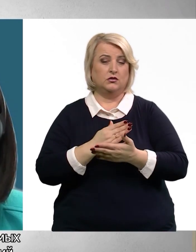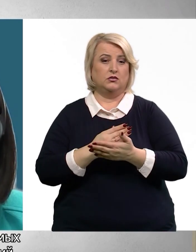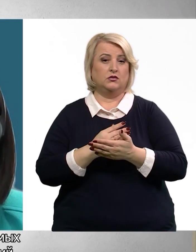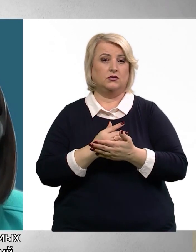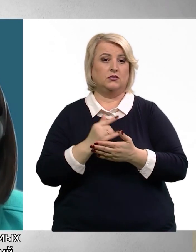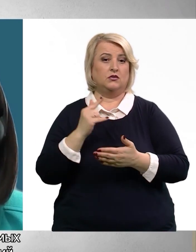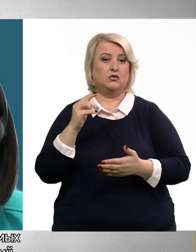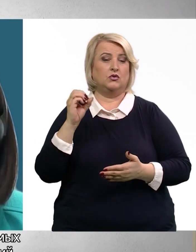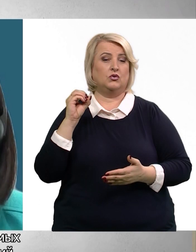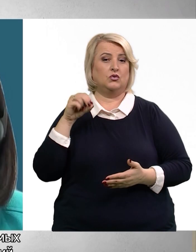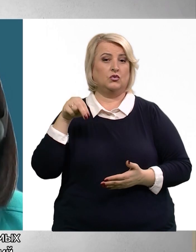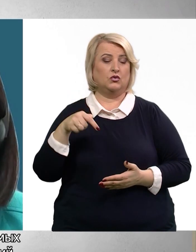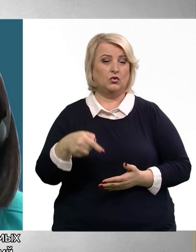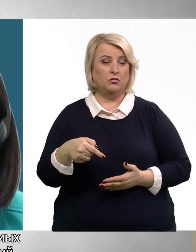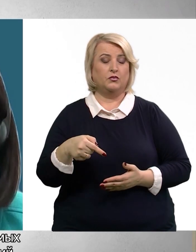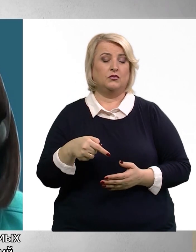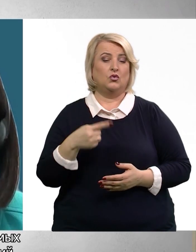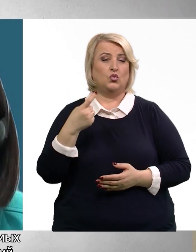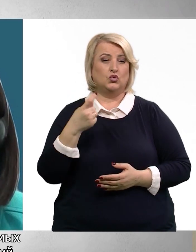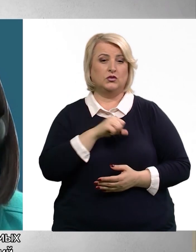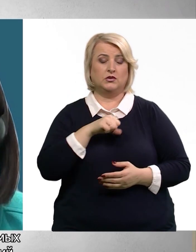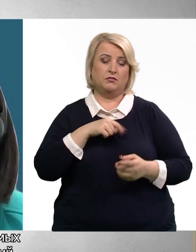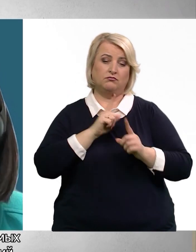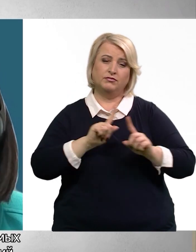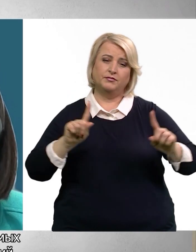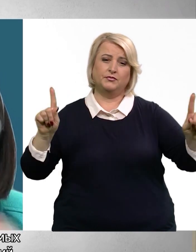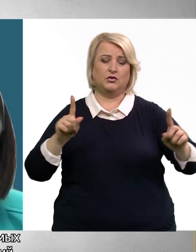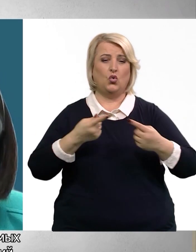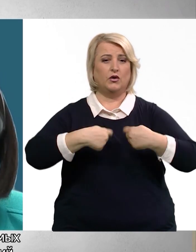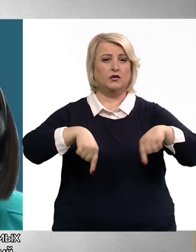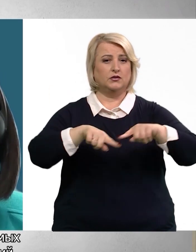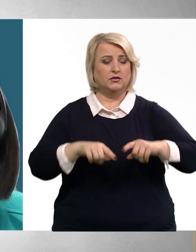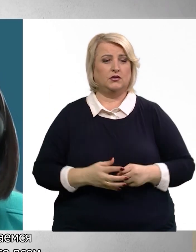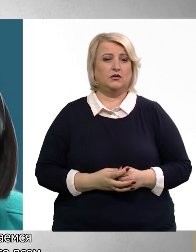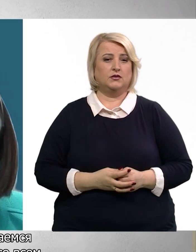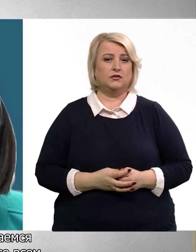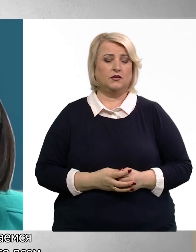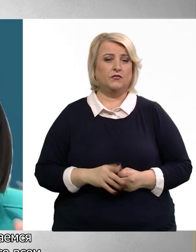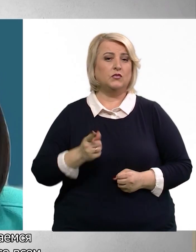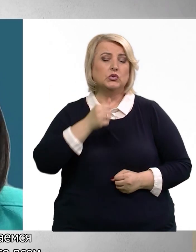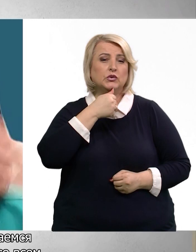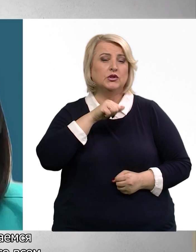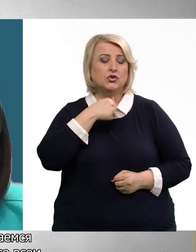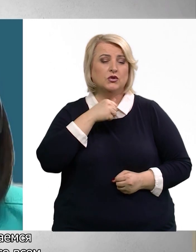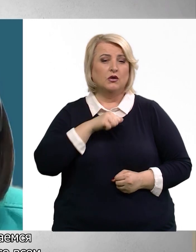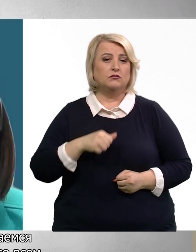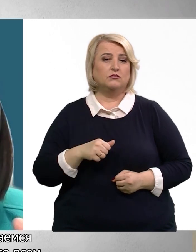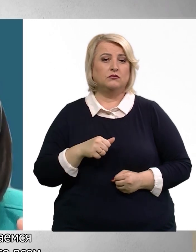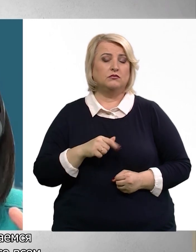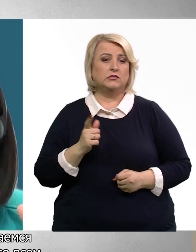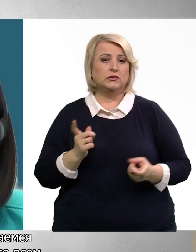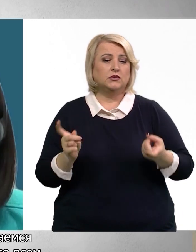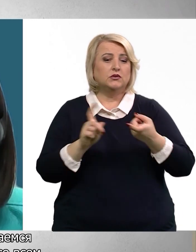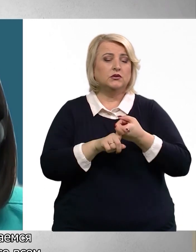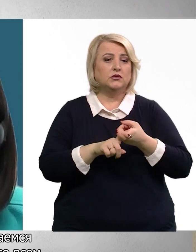suntem în top 100 cele mai inovatoare organizații. Asta pentru că încercăm